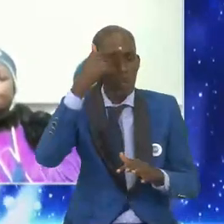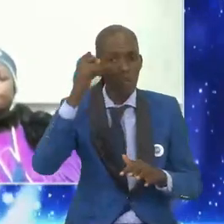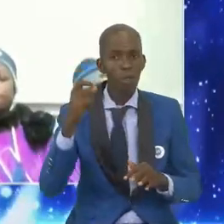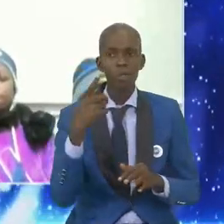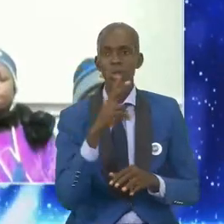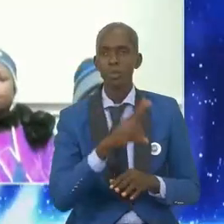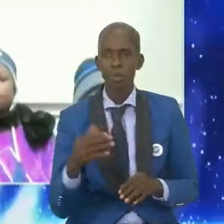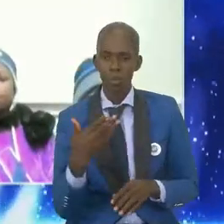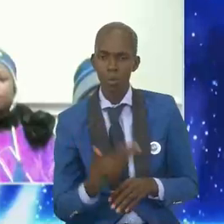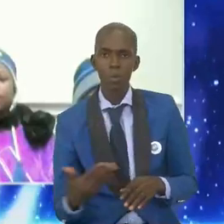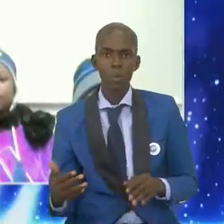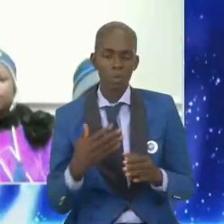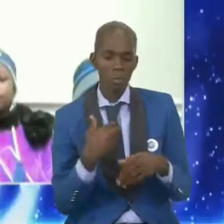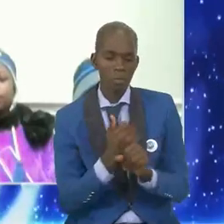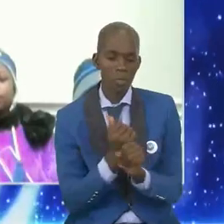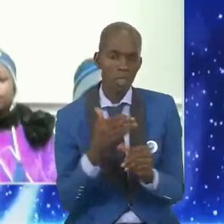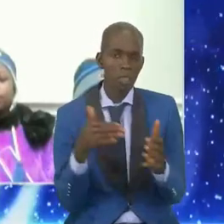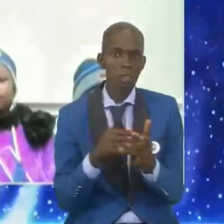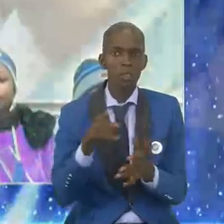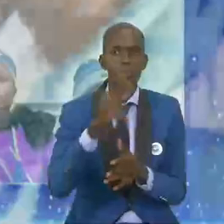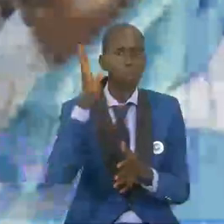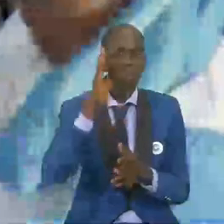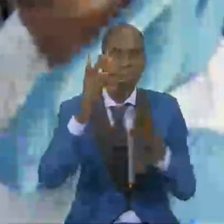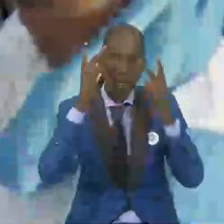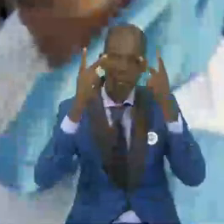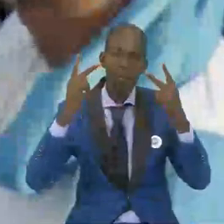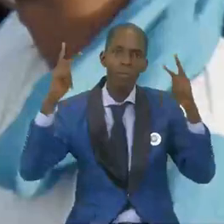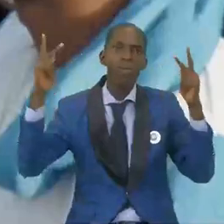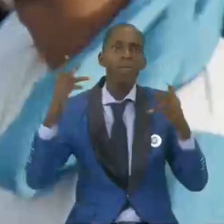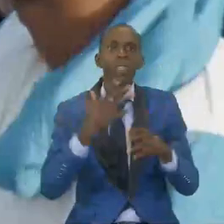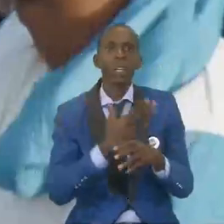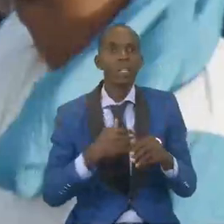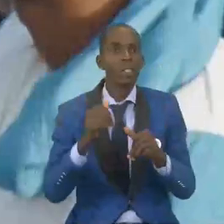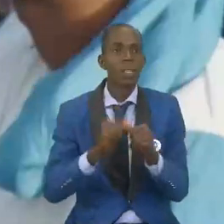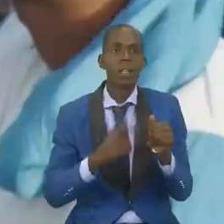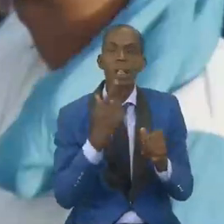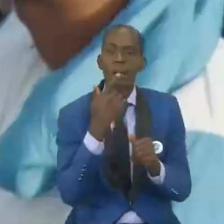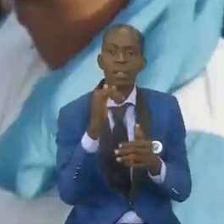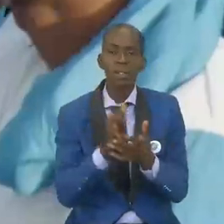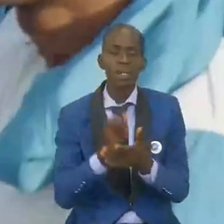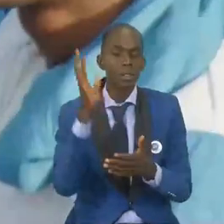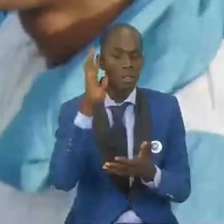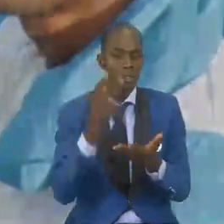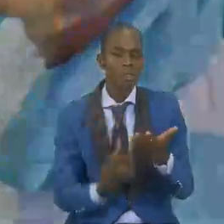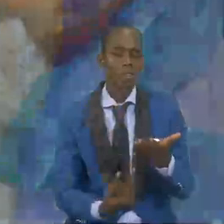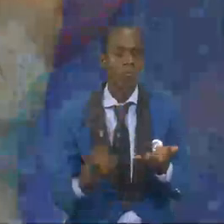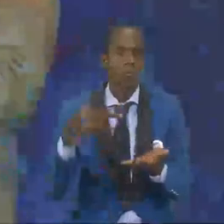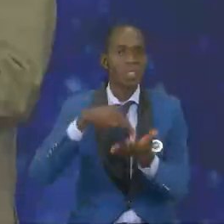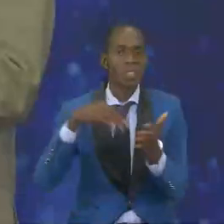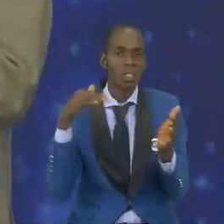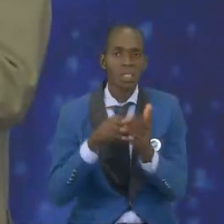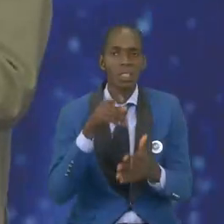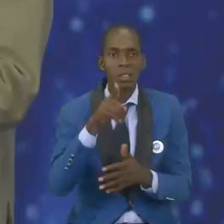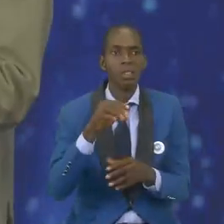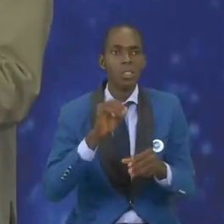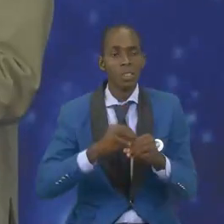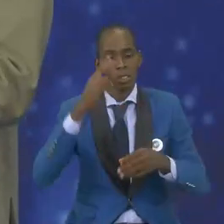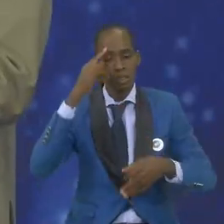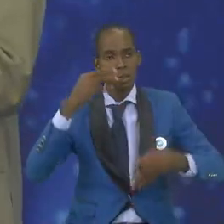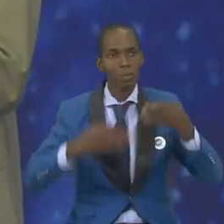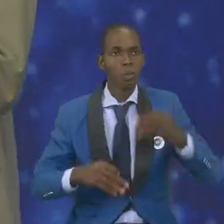eux. Parce que toute âme forgé contre toi sera sans effet, et toute